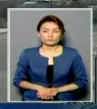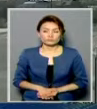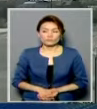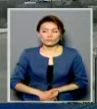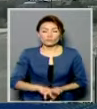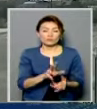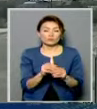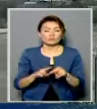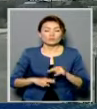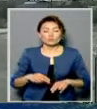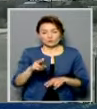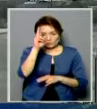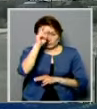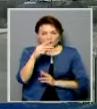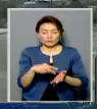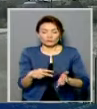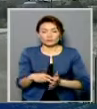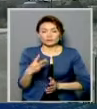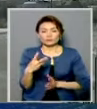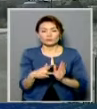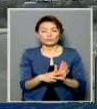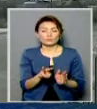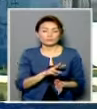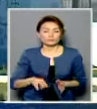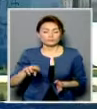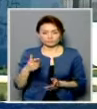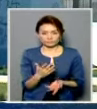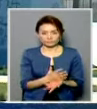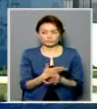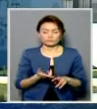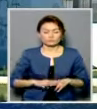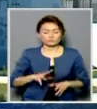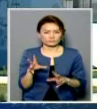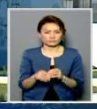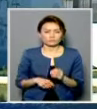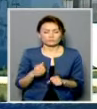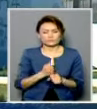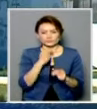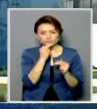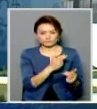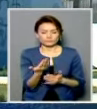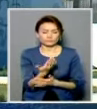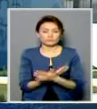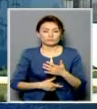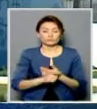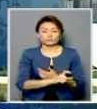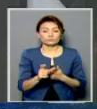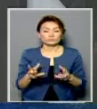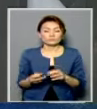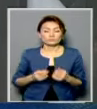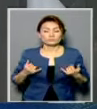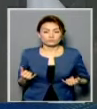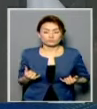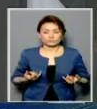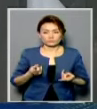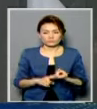3 года назад построенные туалеты стоимостью 38 миллионов тенге стали предметом пристального внимания общественности. В настоящее